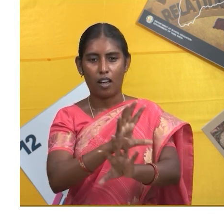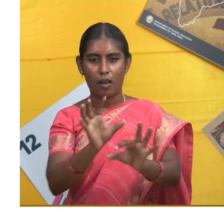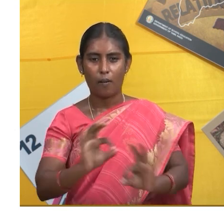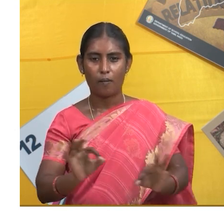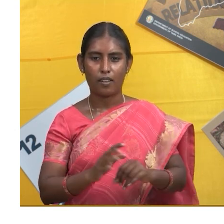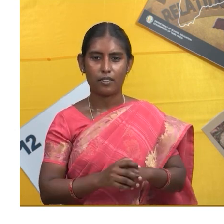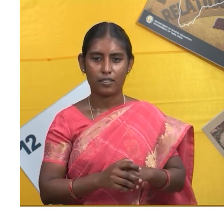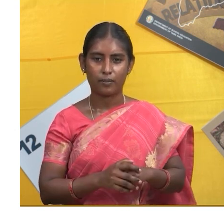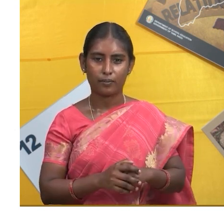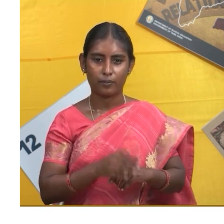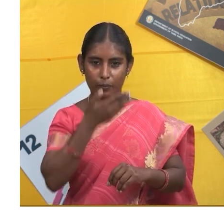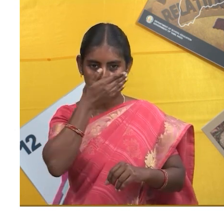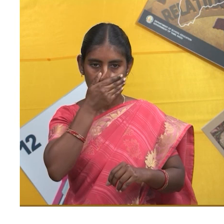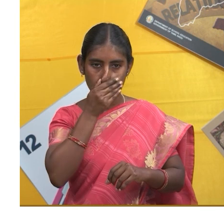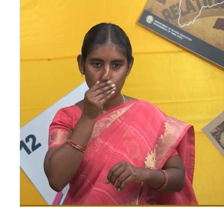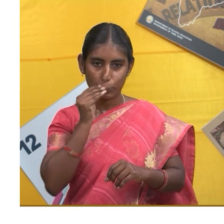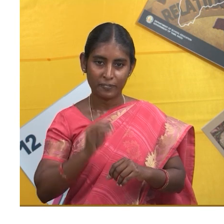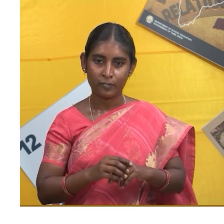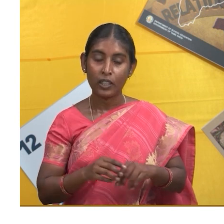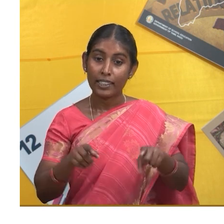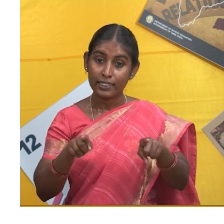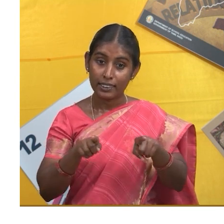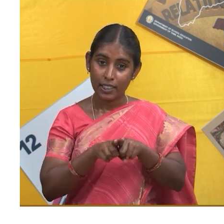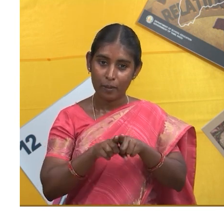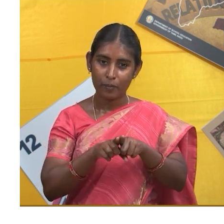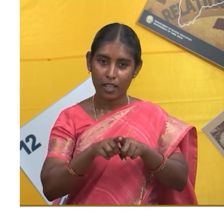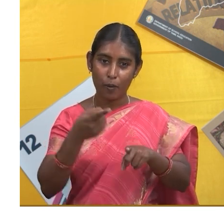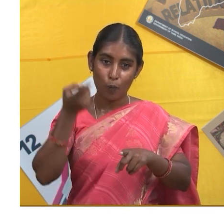11. 11. 12. 13. 12. 14.